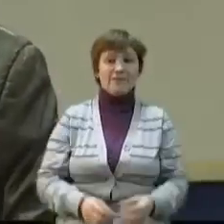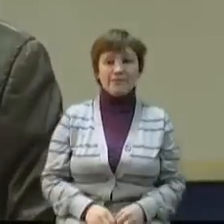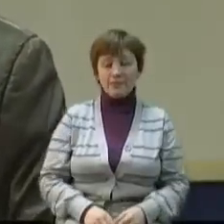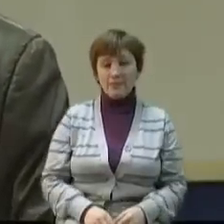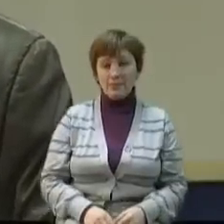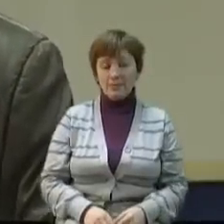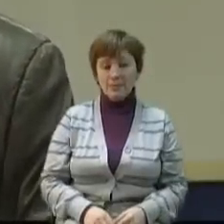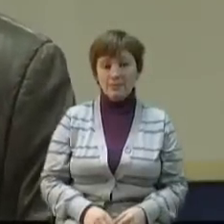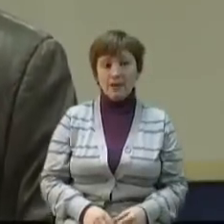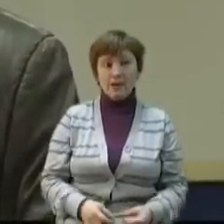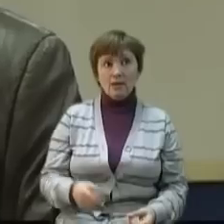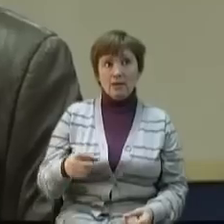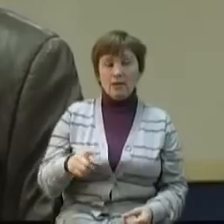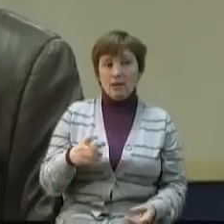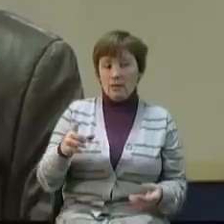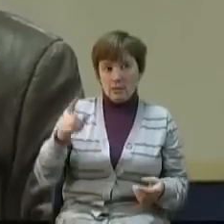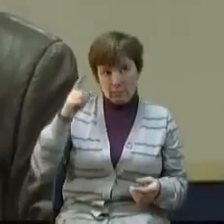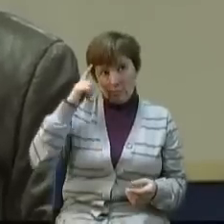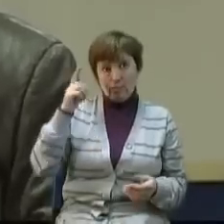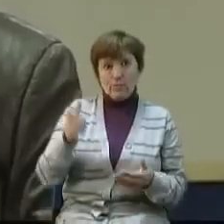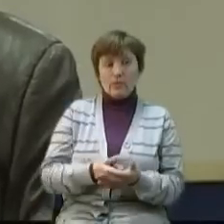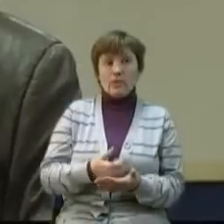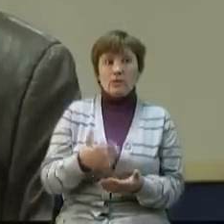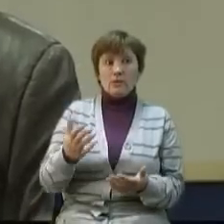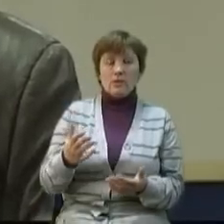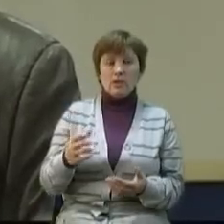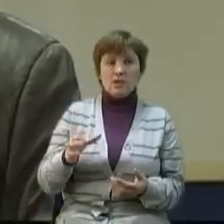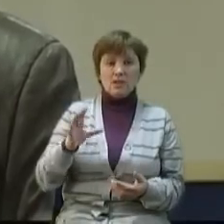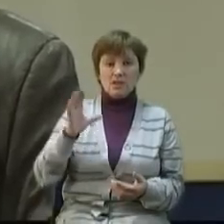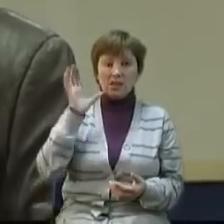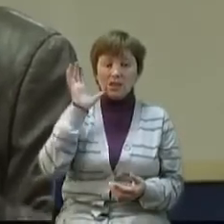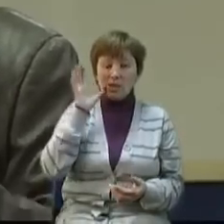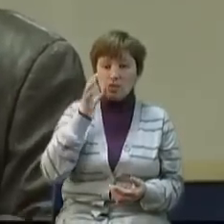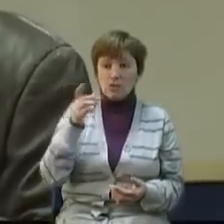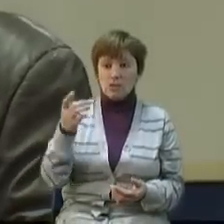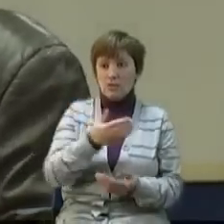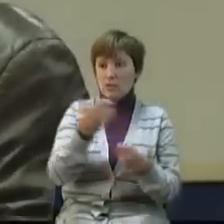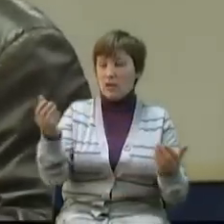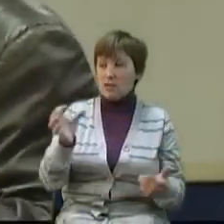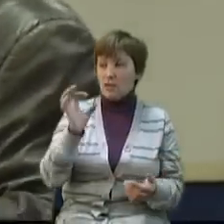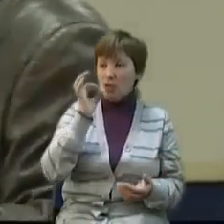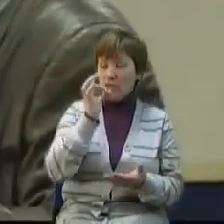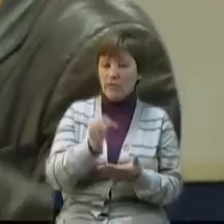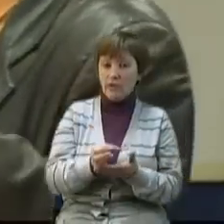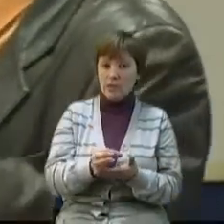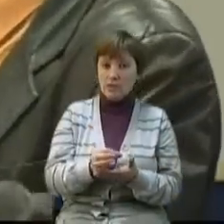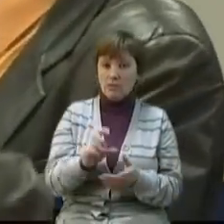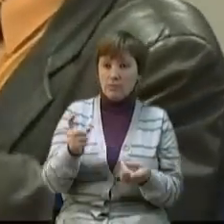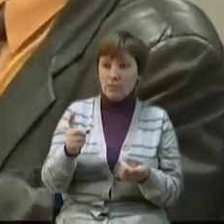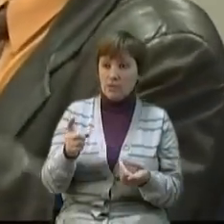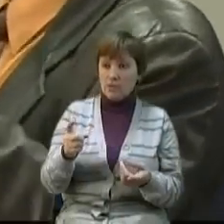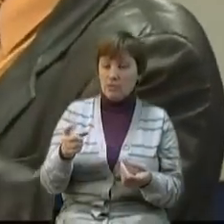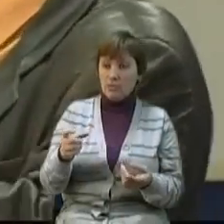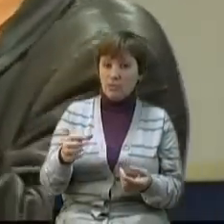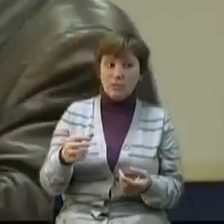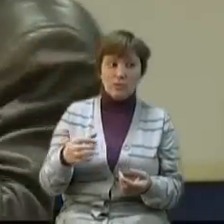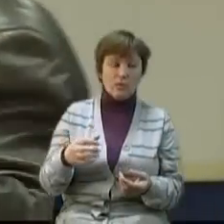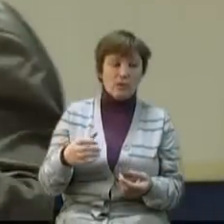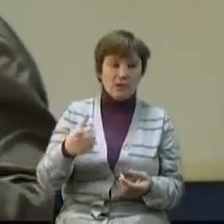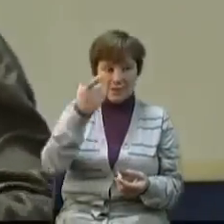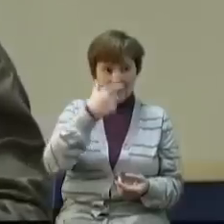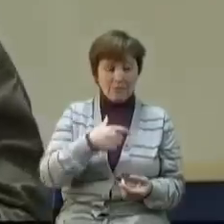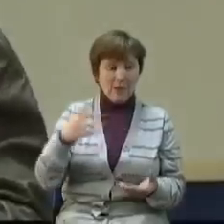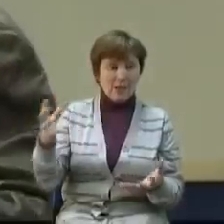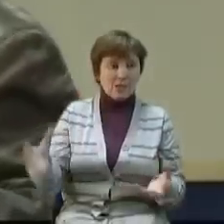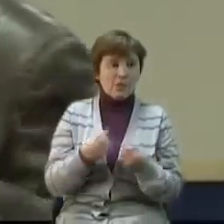в связи с этим я вдруг понял, насколько у меня серьезная ответственность, и почему себя спасешь, вникая в себя и в учение. Что